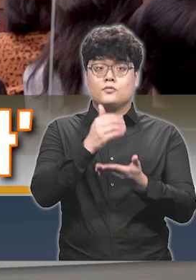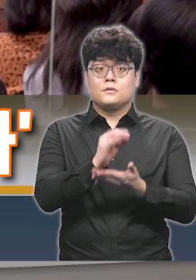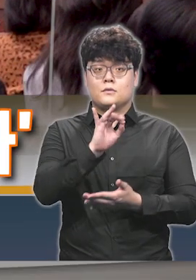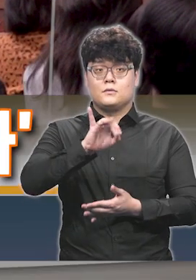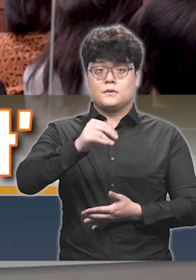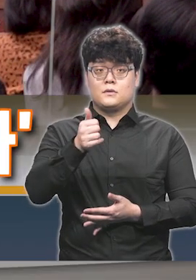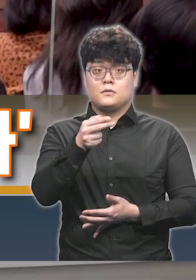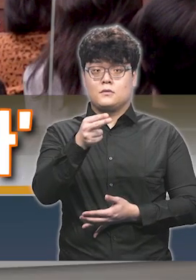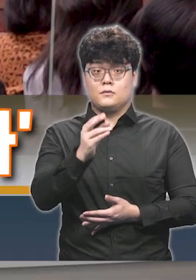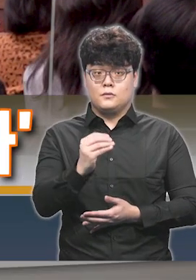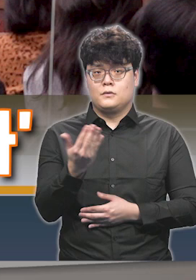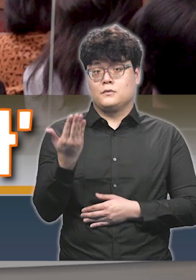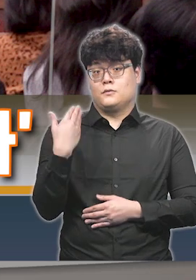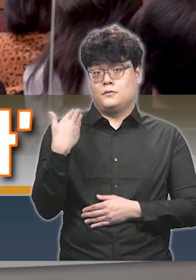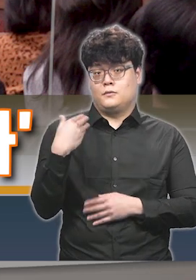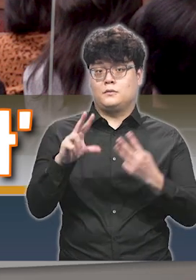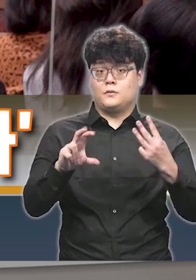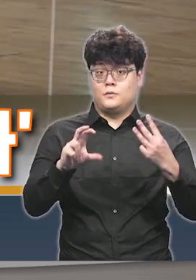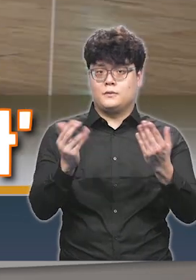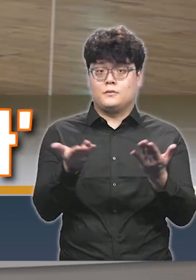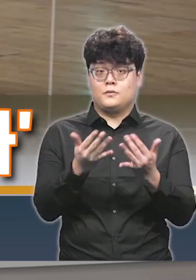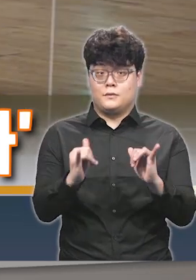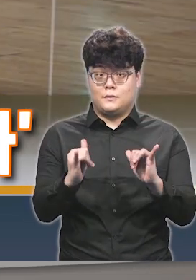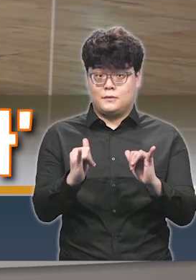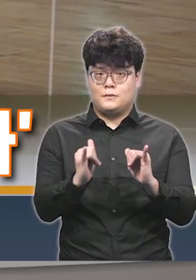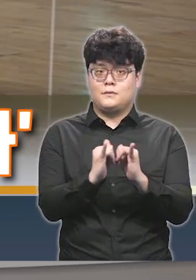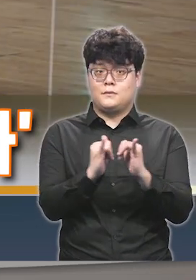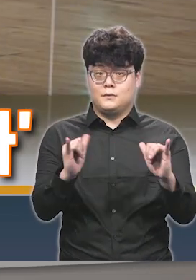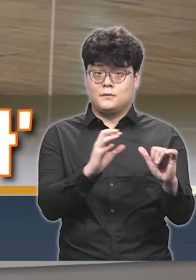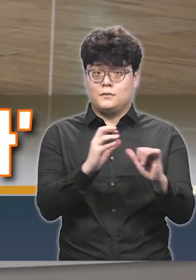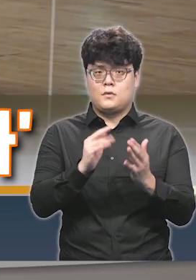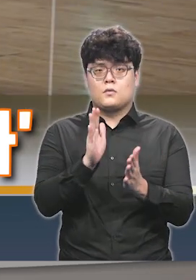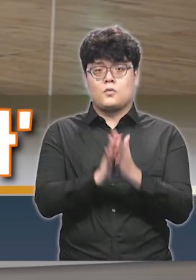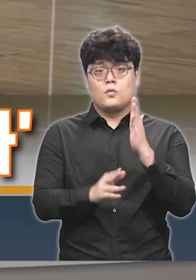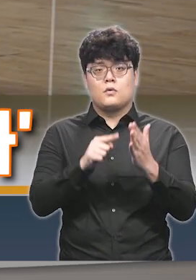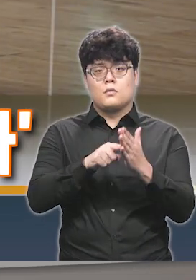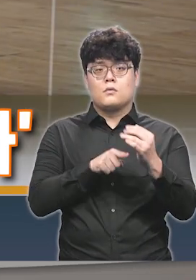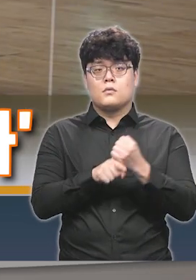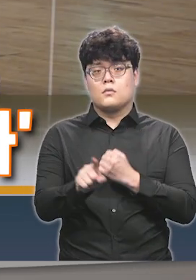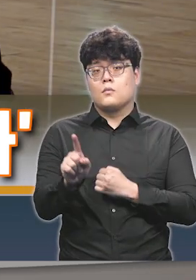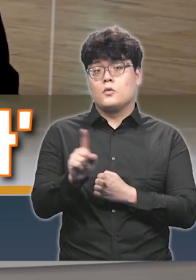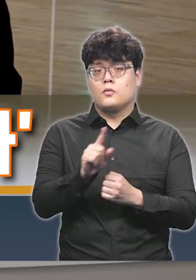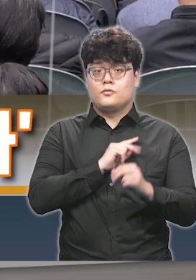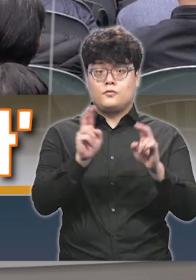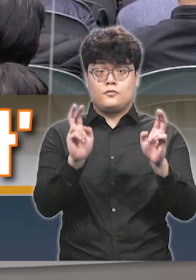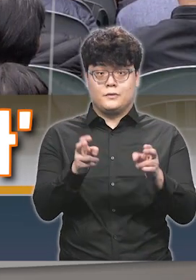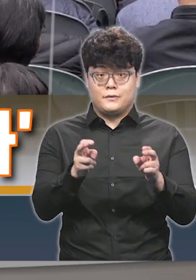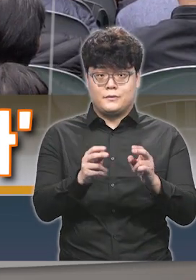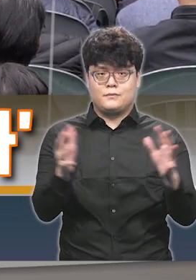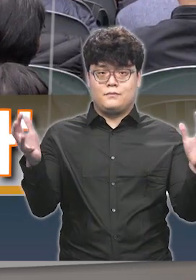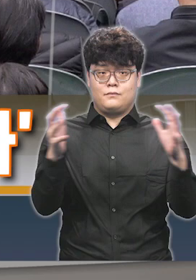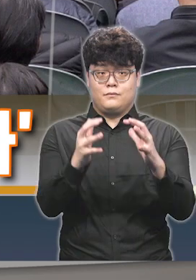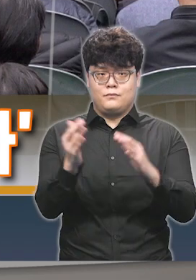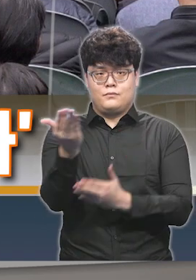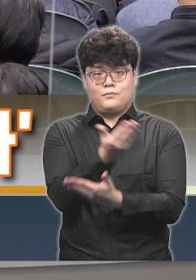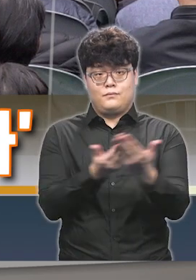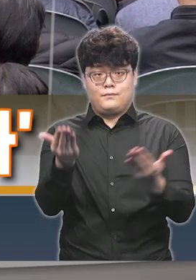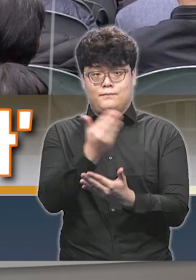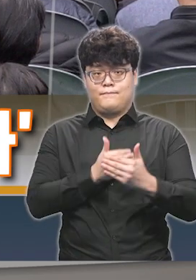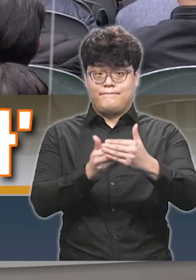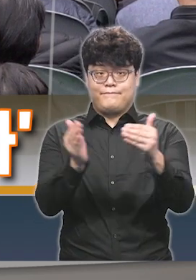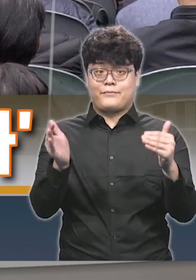필령 동대문구청장은 지난 25일 직원들을 대상으로 도시란 무엇인가를 주제로 출장 성과